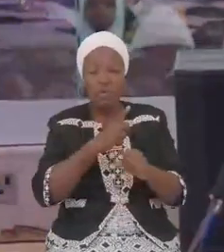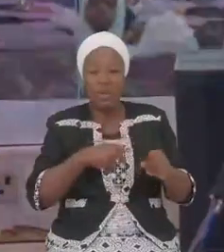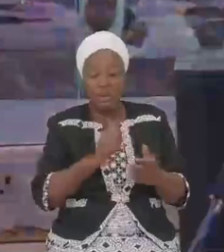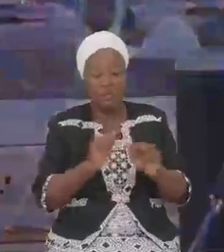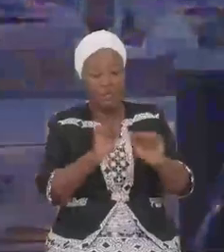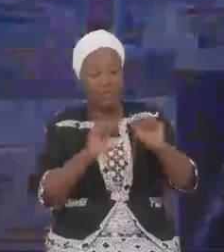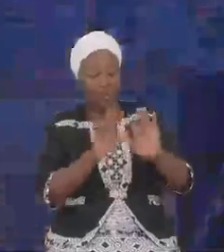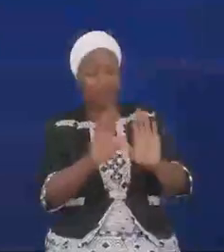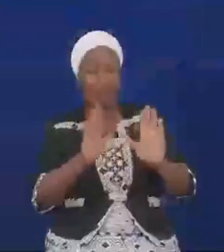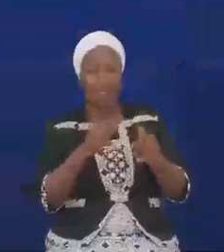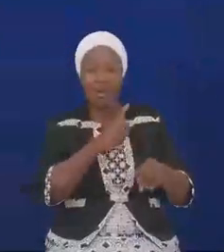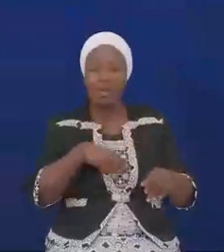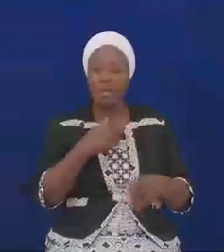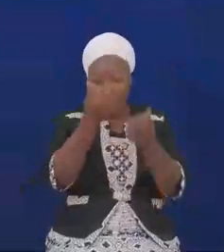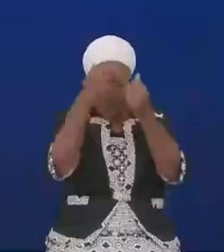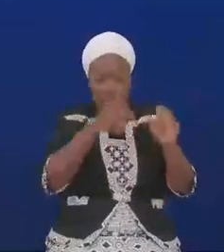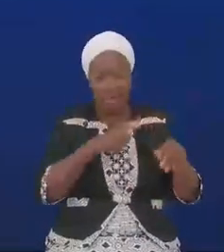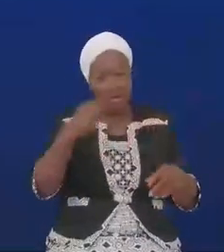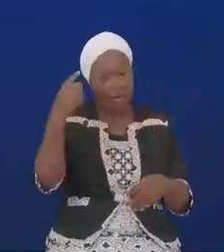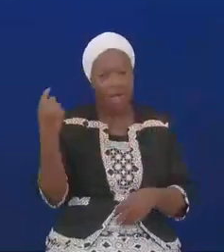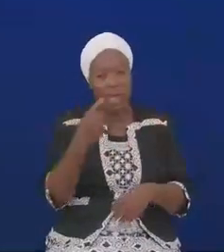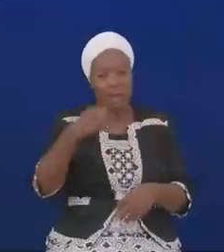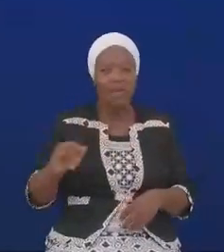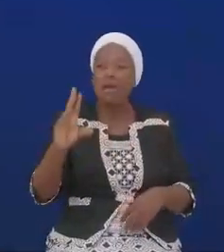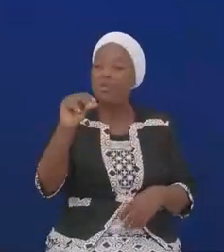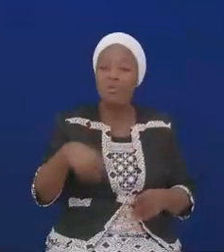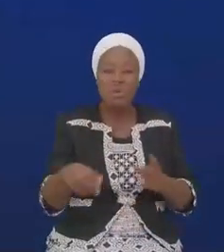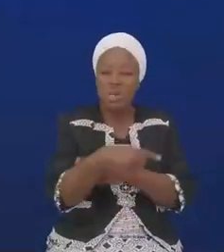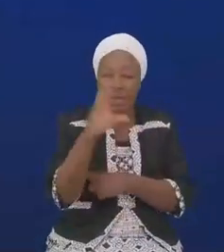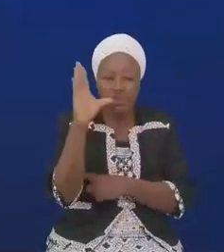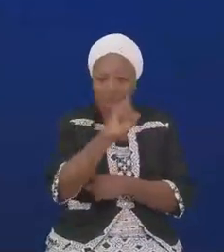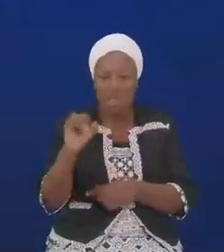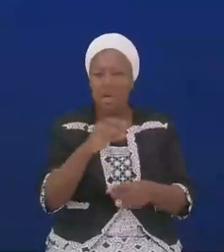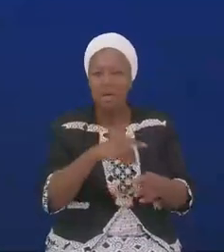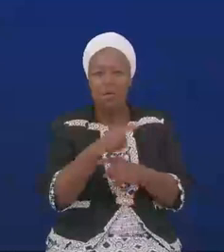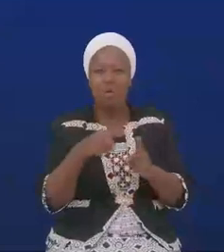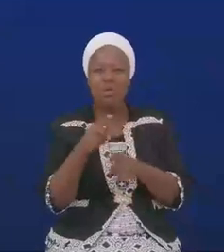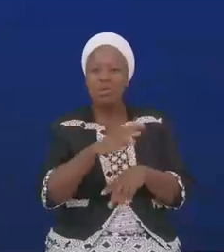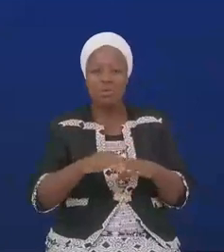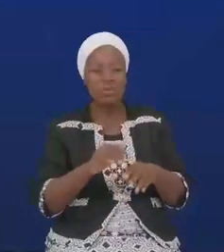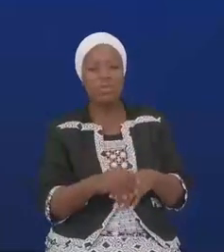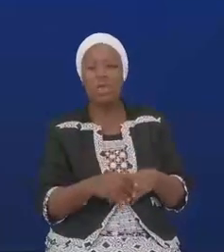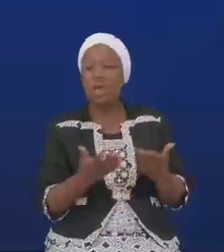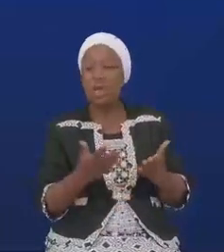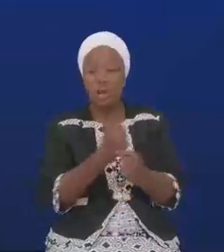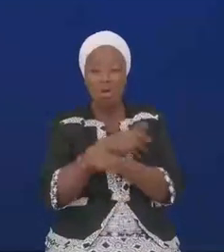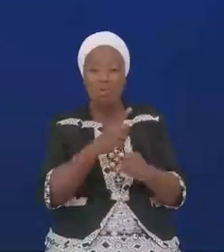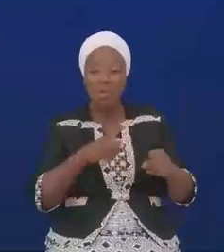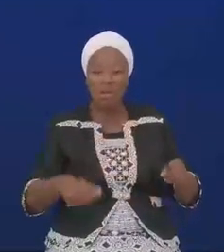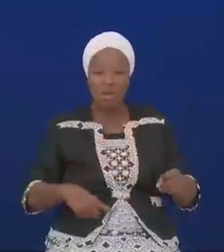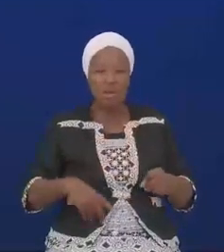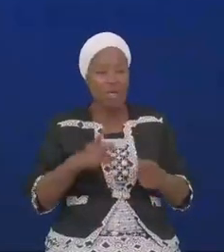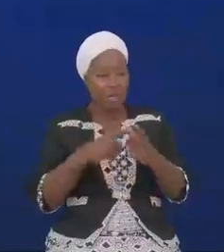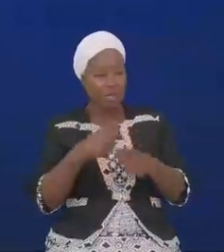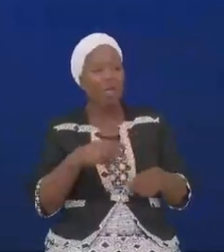obéis au Seigneur. Et il n'y a pas de jour qui manque où tu ne crains pas le Seigneur pour le